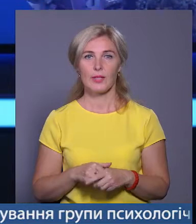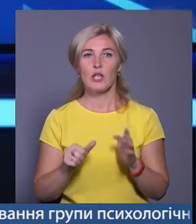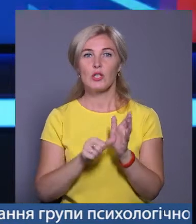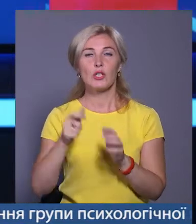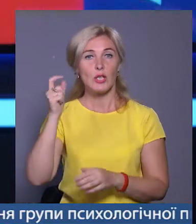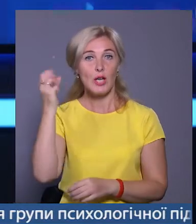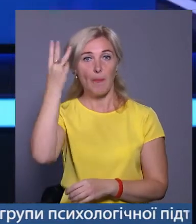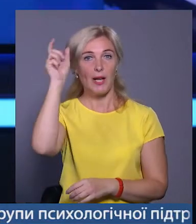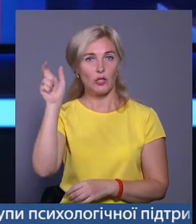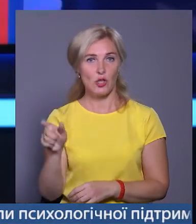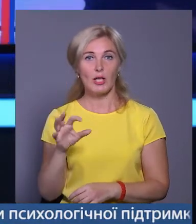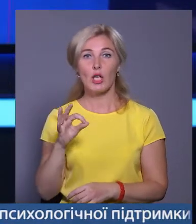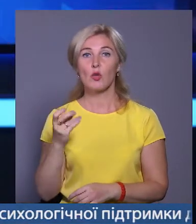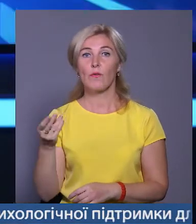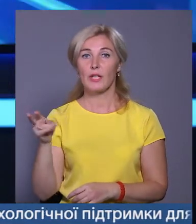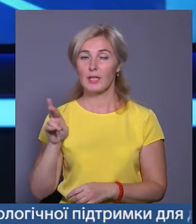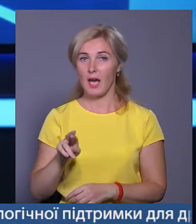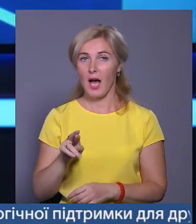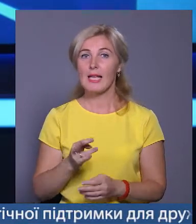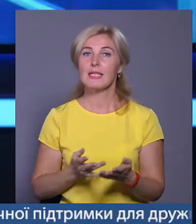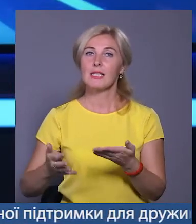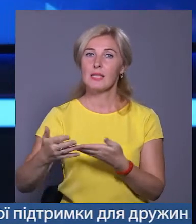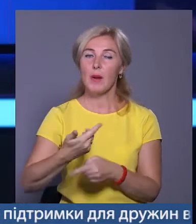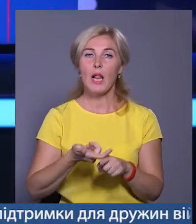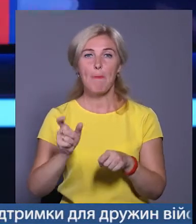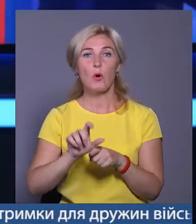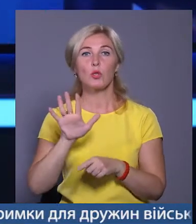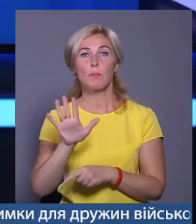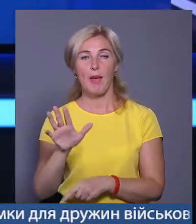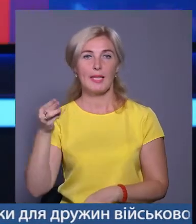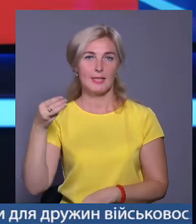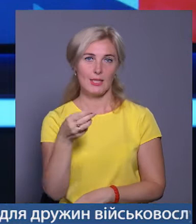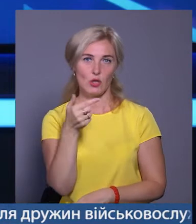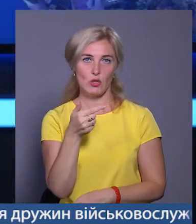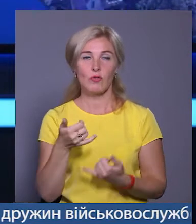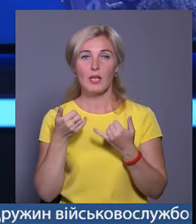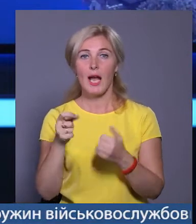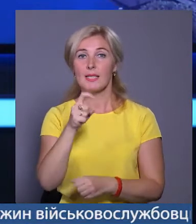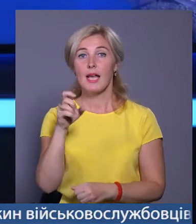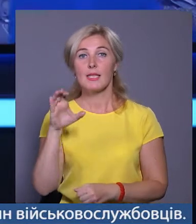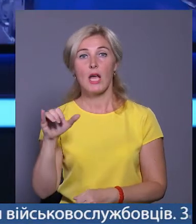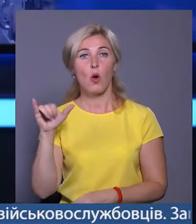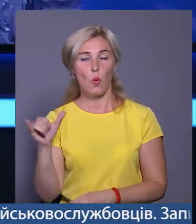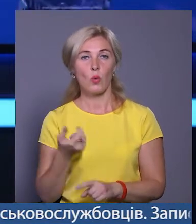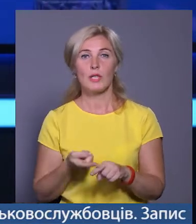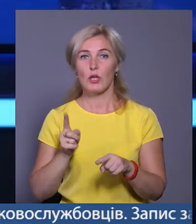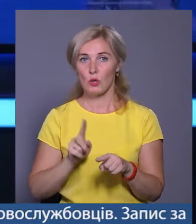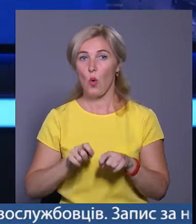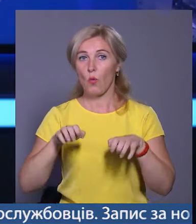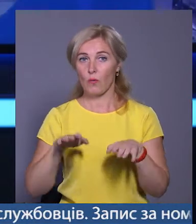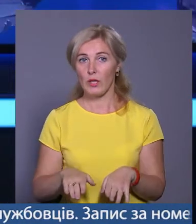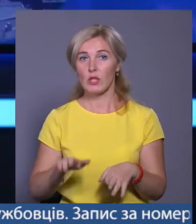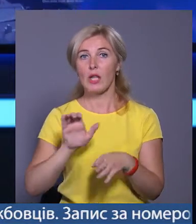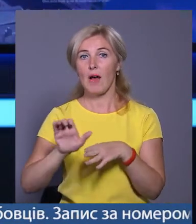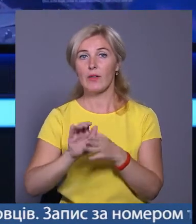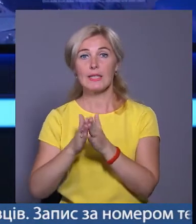6-річна хмельничанка Софія Подолянчук зібрала понад 5 тисяч гривень для ЗСУ. Для цього вирішила видати